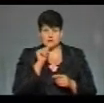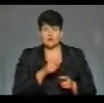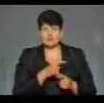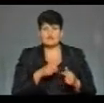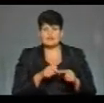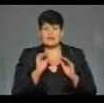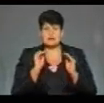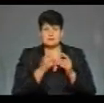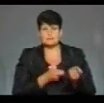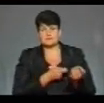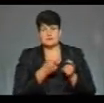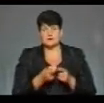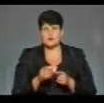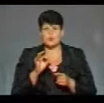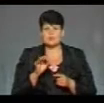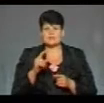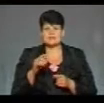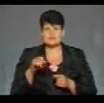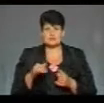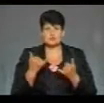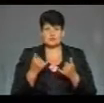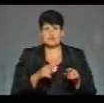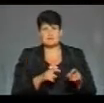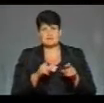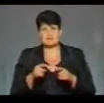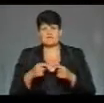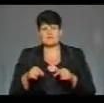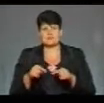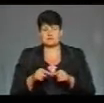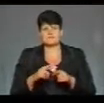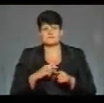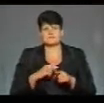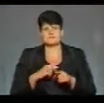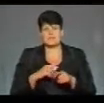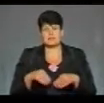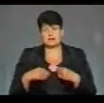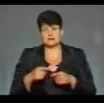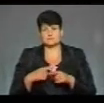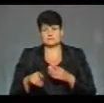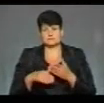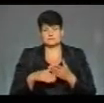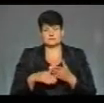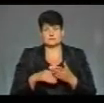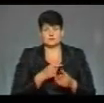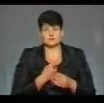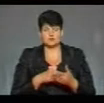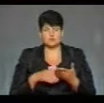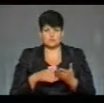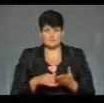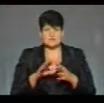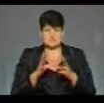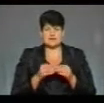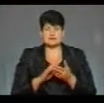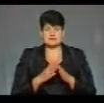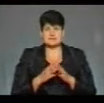відділення реанімації доставили Ольгу Залізняк. Сьогодні її перевели у відділення екстреної медичної допомоги. Загальний стан пацієнтки